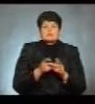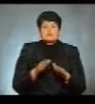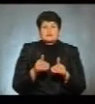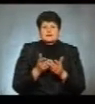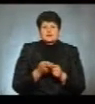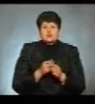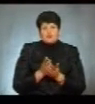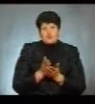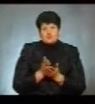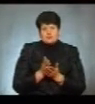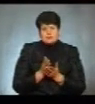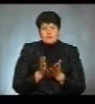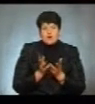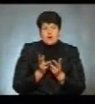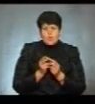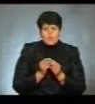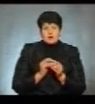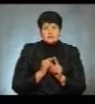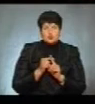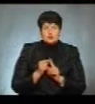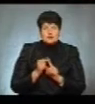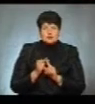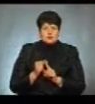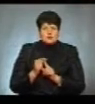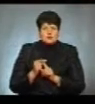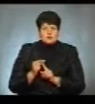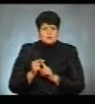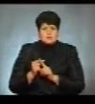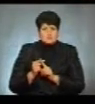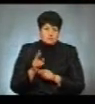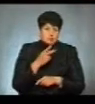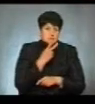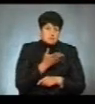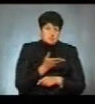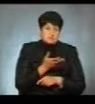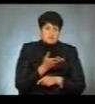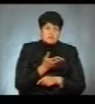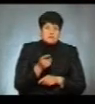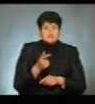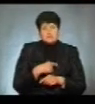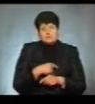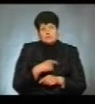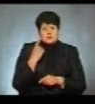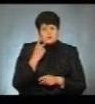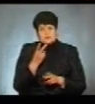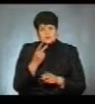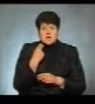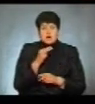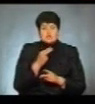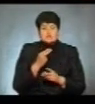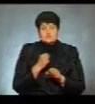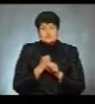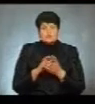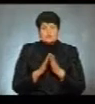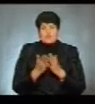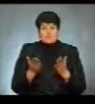вам дану послугу. Тобто порахувати, додати водоканалу, так, додати теплокомуненерго. Ну, ви побачите і виведете собі, як вам краще заключити договірні відносини.